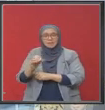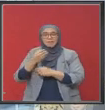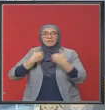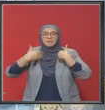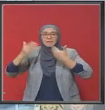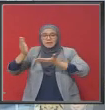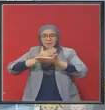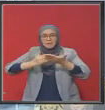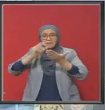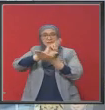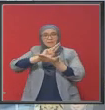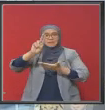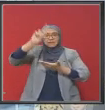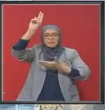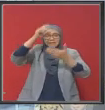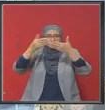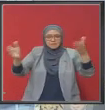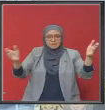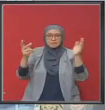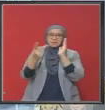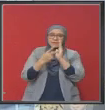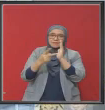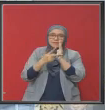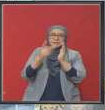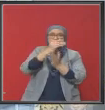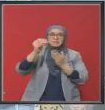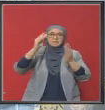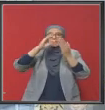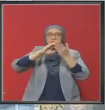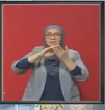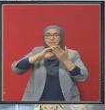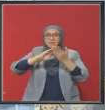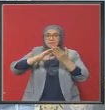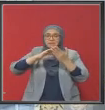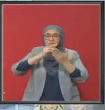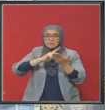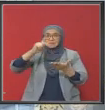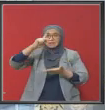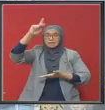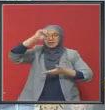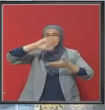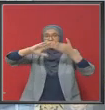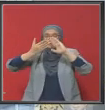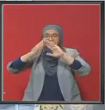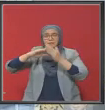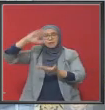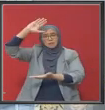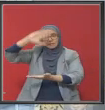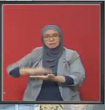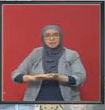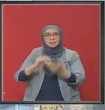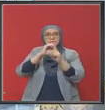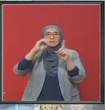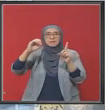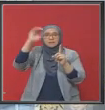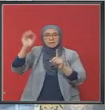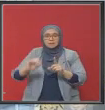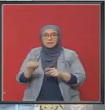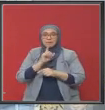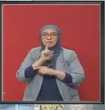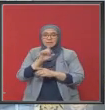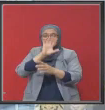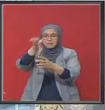terdapat setengah yang mesti awam Politeknik dan kalis community mengurangkan kadar sehingga 100 peratus ini melibatkan